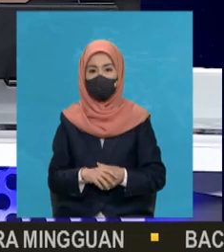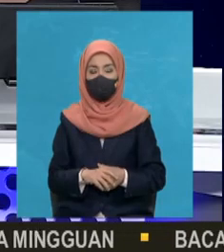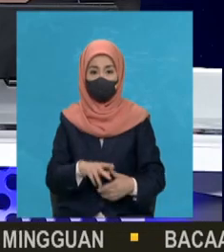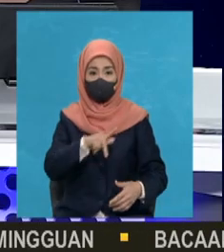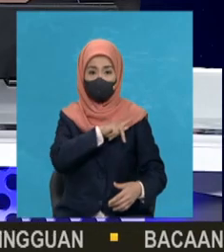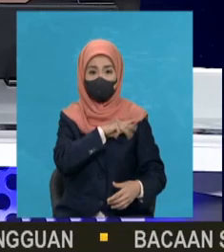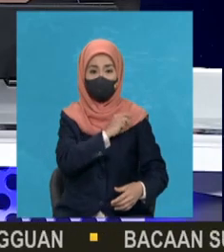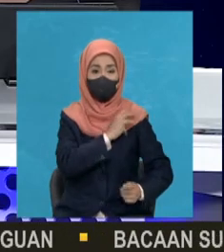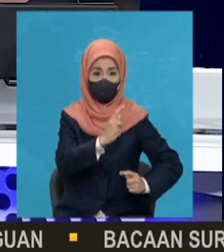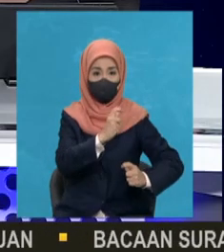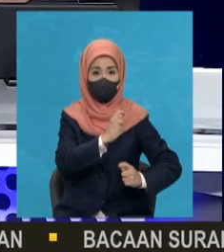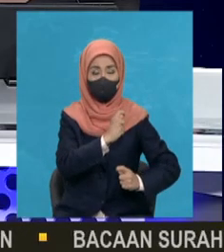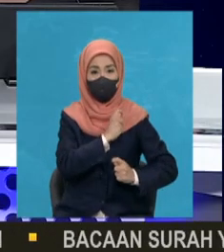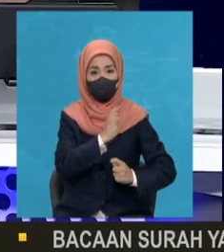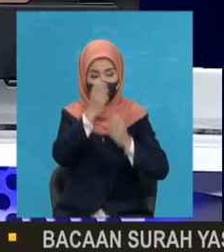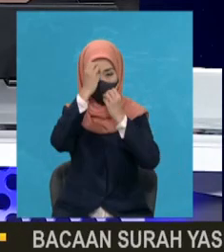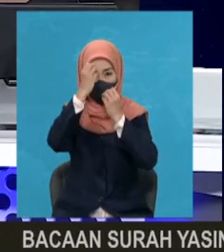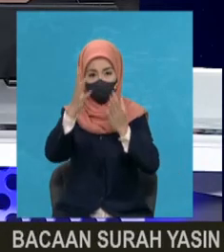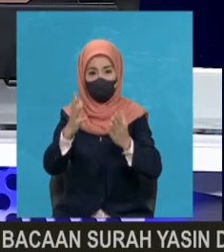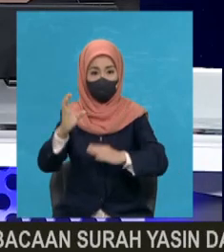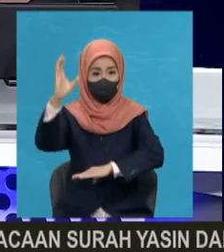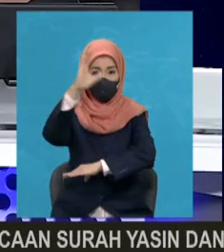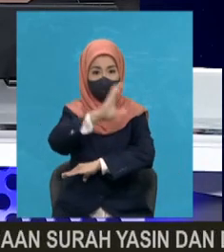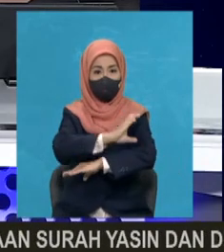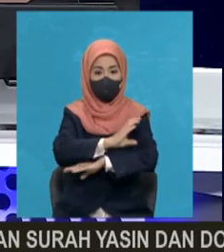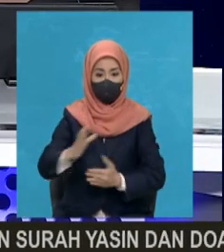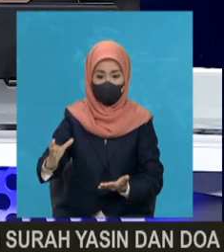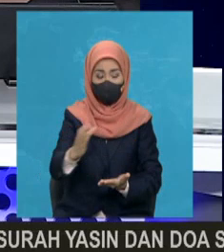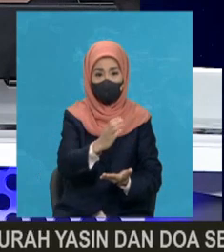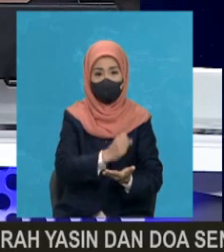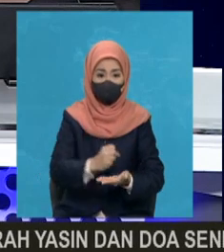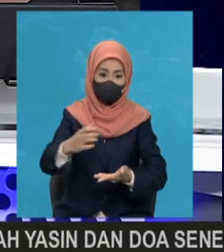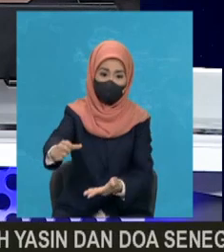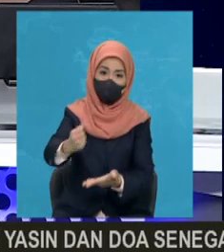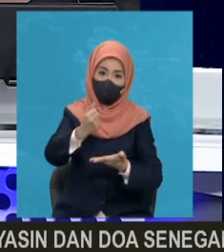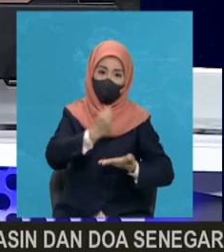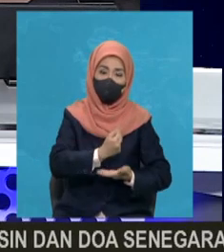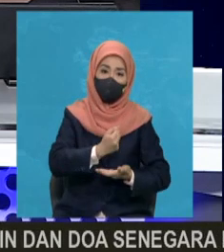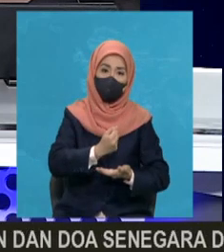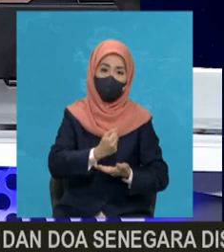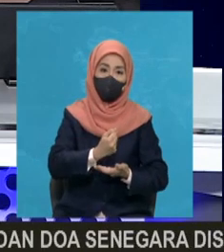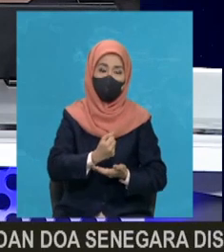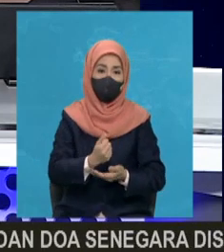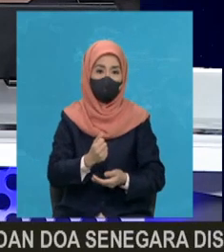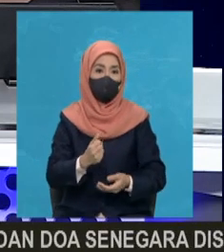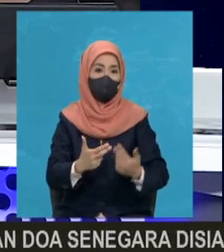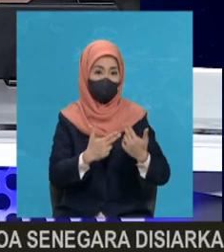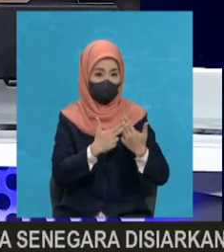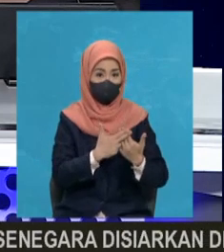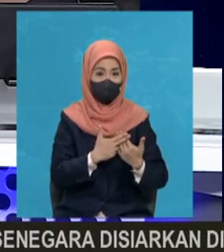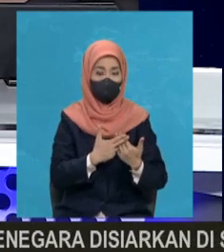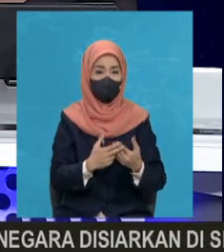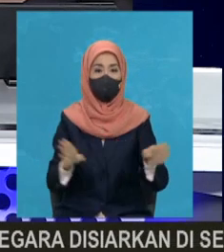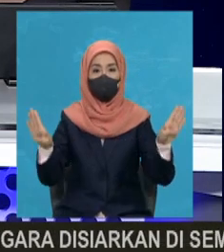Hai Kementerian Pertahanan primatan memaklumkan Countach kutipan hasil di Jakarta Norah keuangan dan perolehan Bolkiah garrison